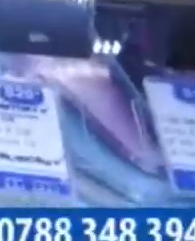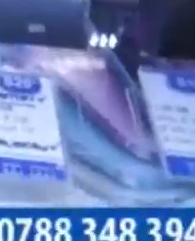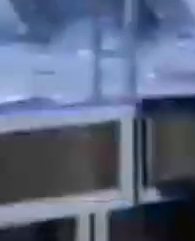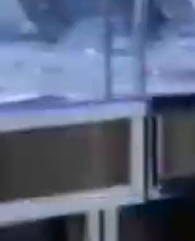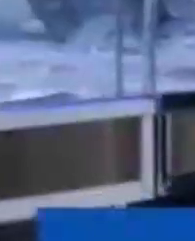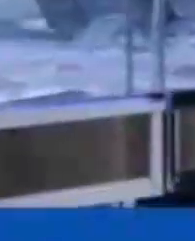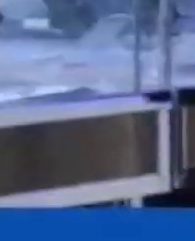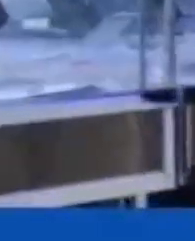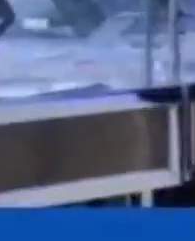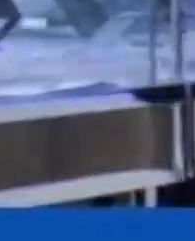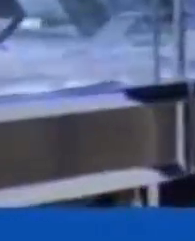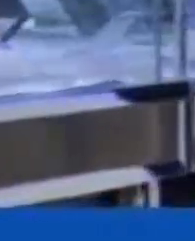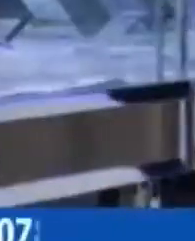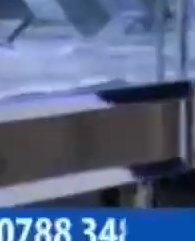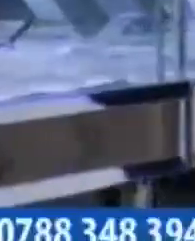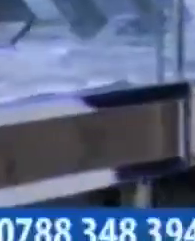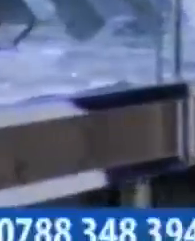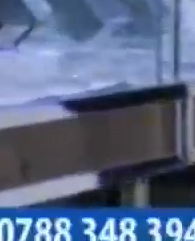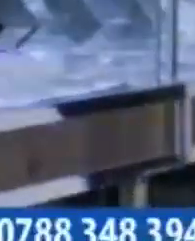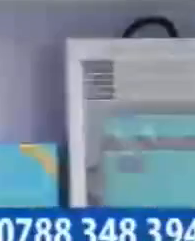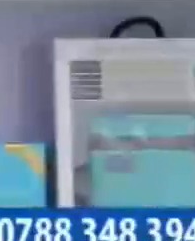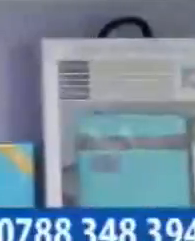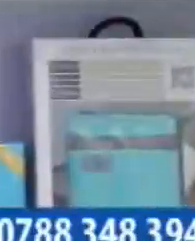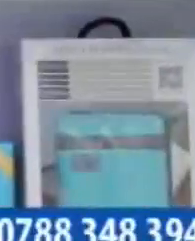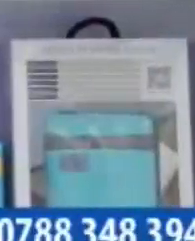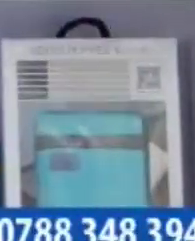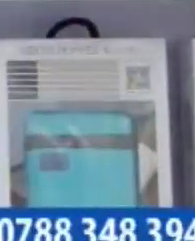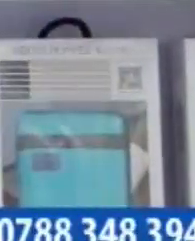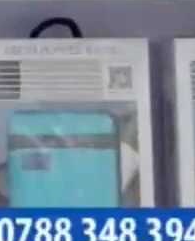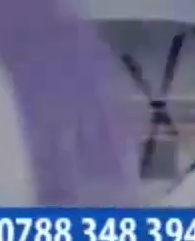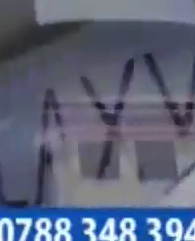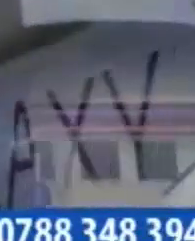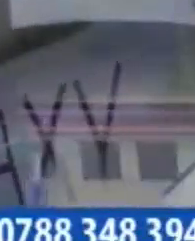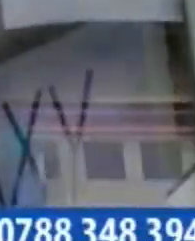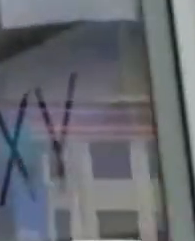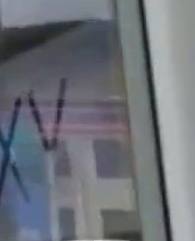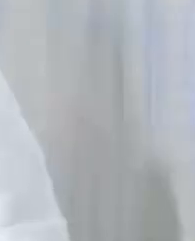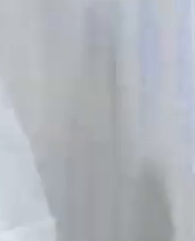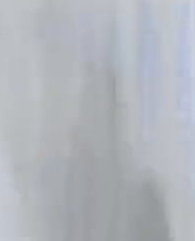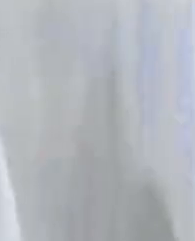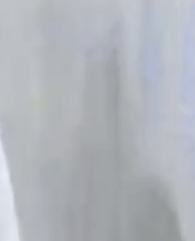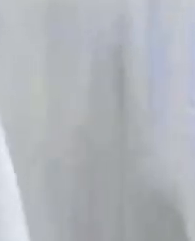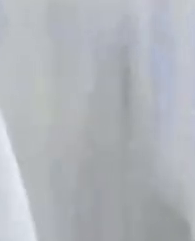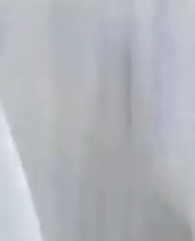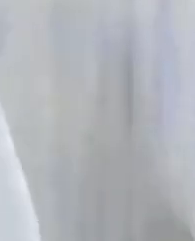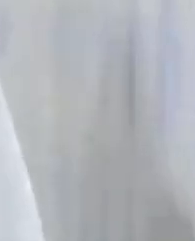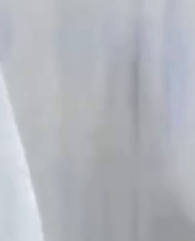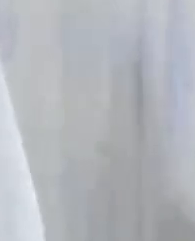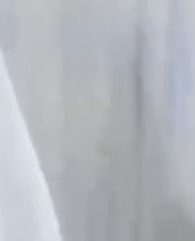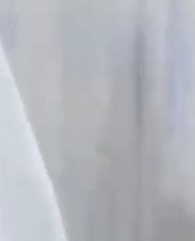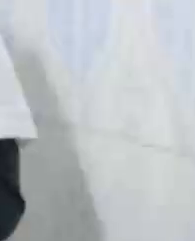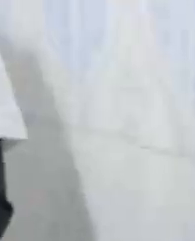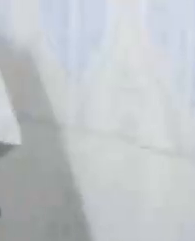0788 34 93 94. Izi smartphone zose uzigurana na internet ya mango ya 4G y'ukwezi kose. Muri iki gihe duhanganye n'icyorezo